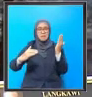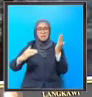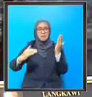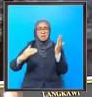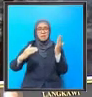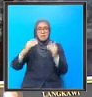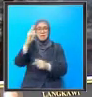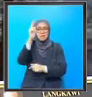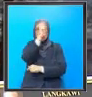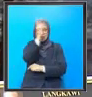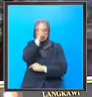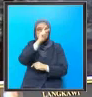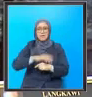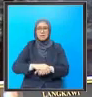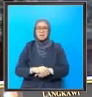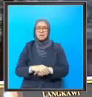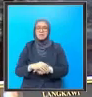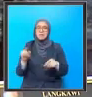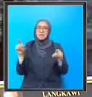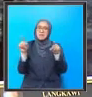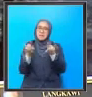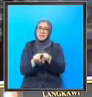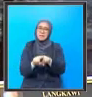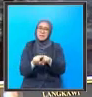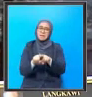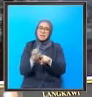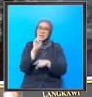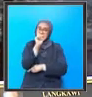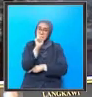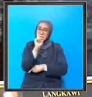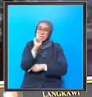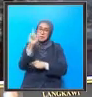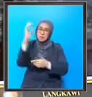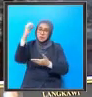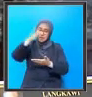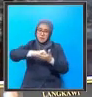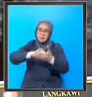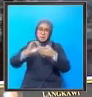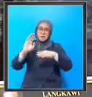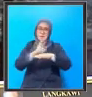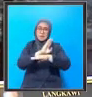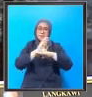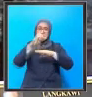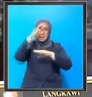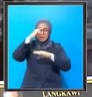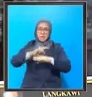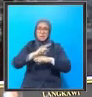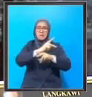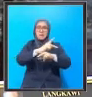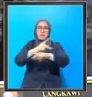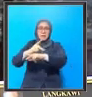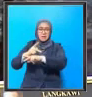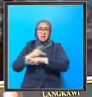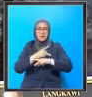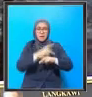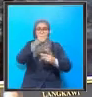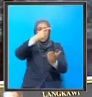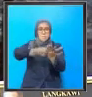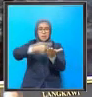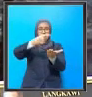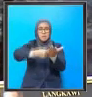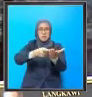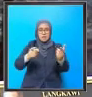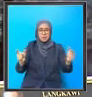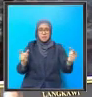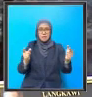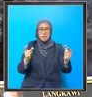dalam kerajaan demikian juga ada satu pelaporan untuk mencerna udang galah